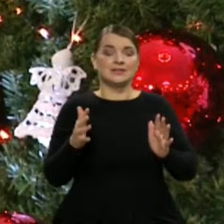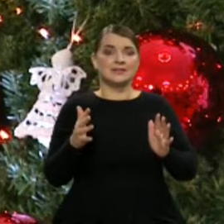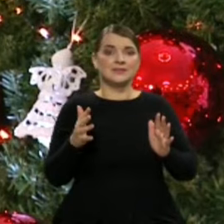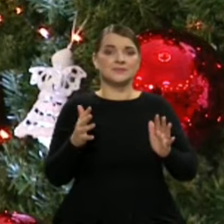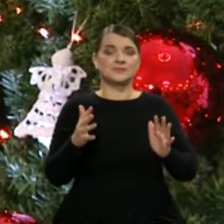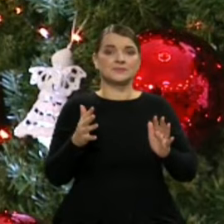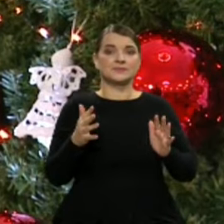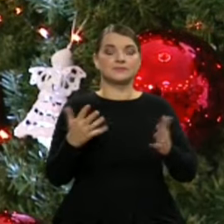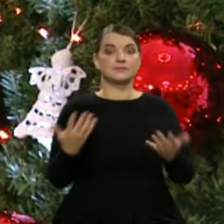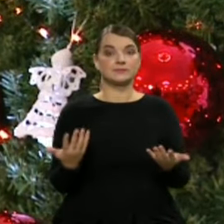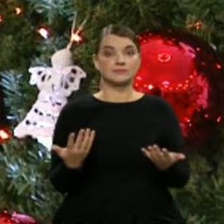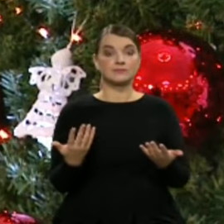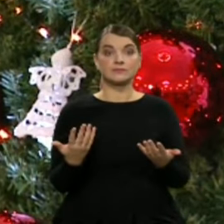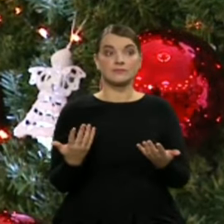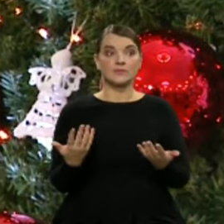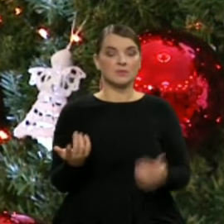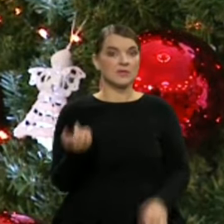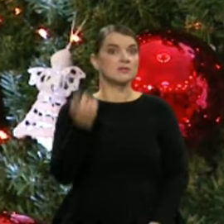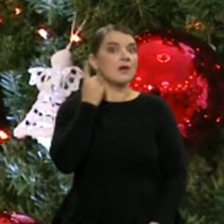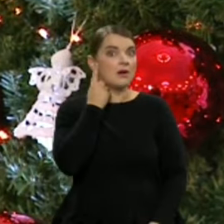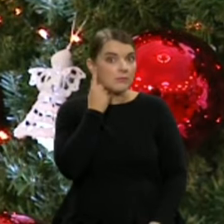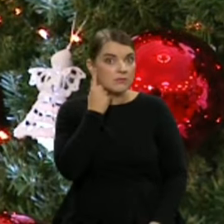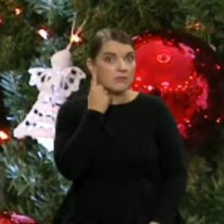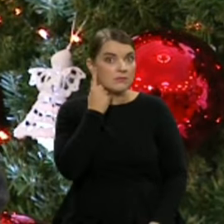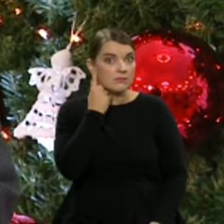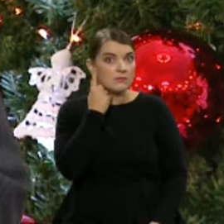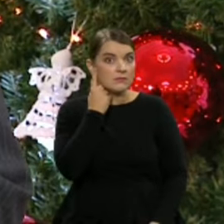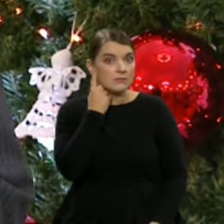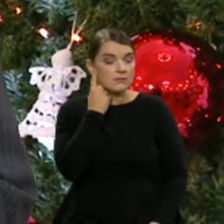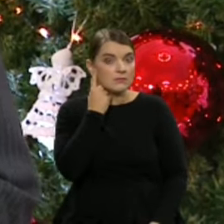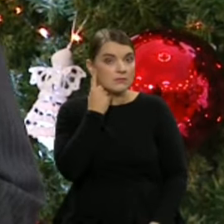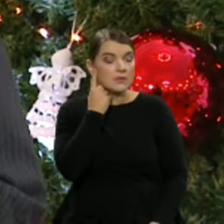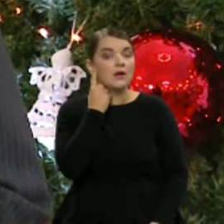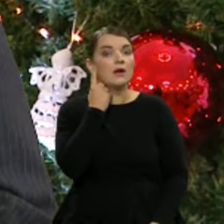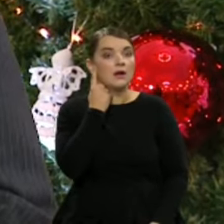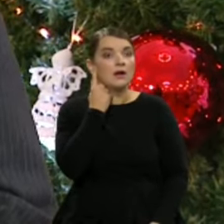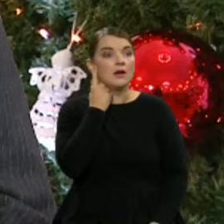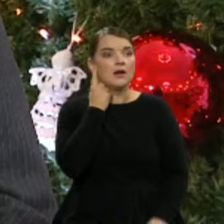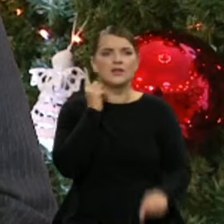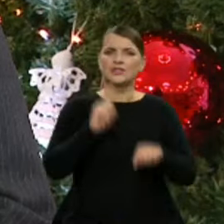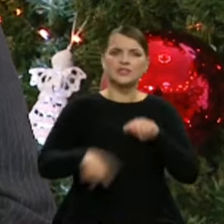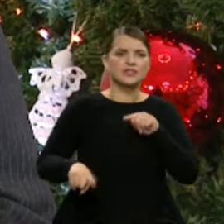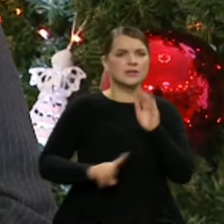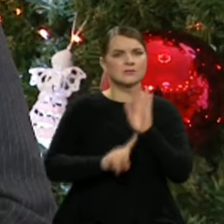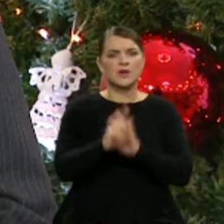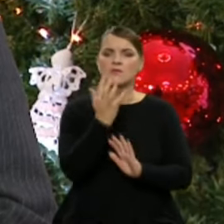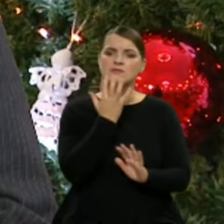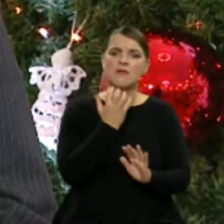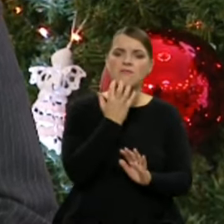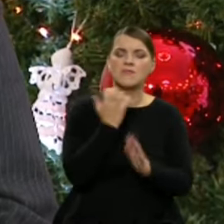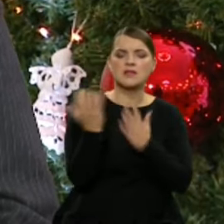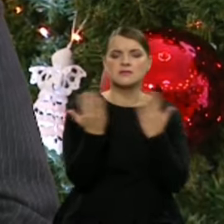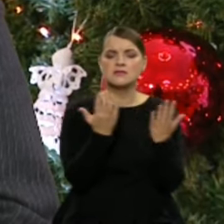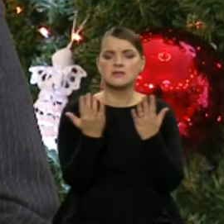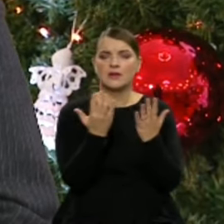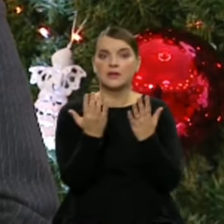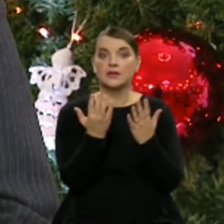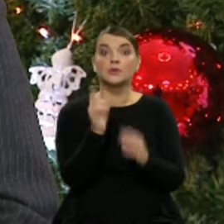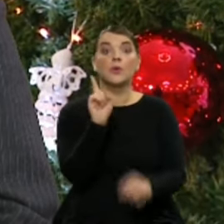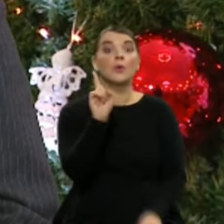Ir kad kai sužinojom tą žinę, pirmiausia, aš puoliau skaityti. O